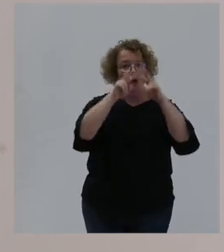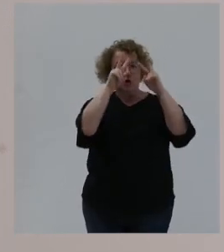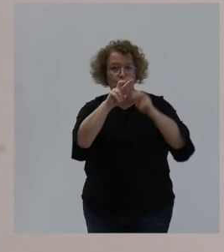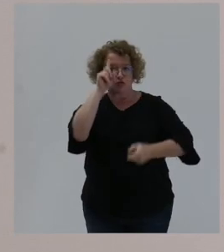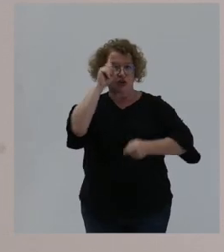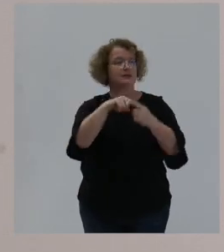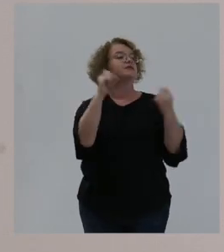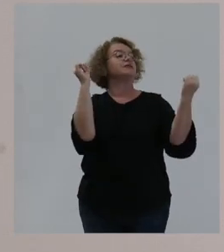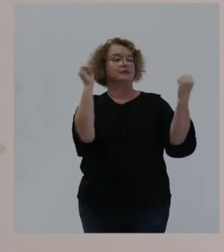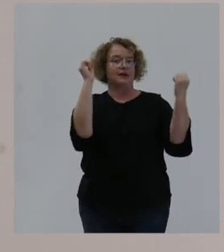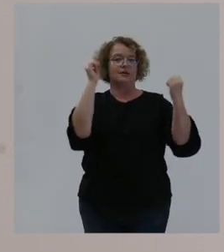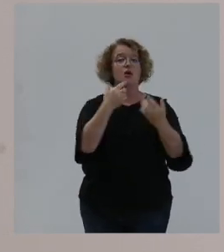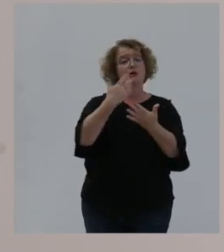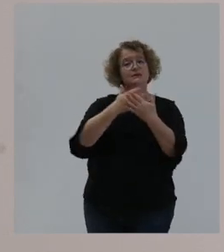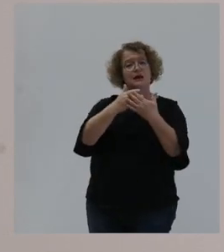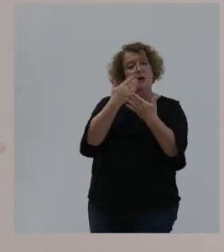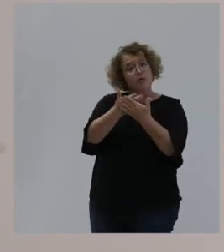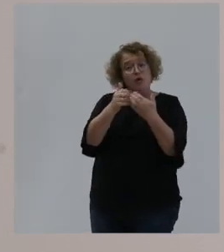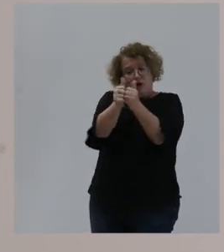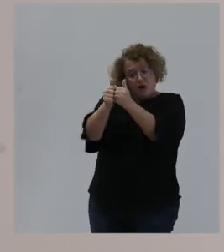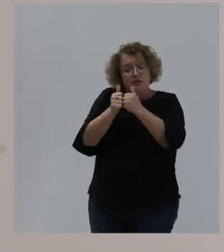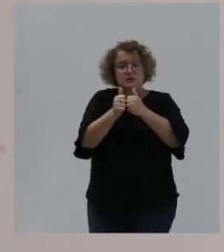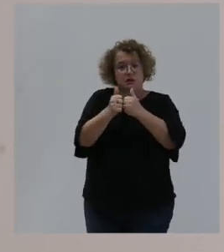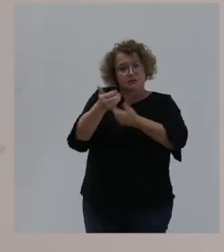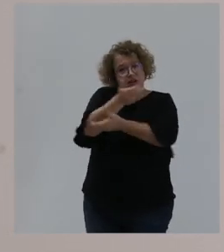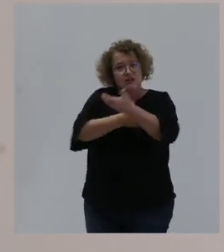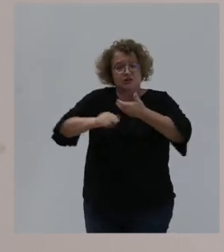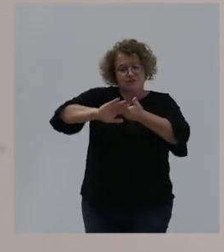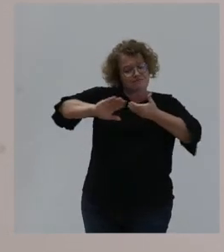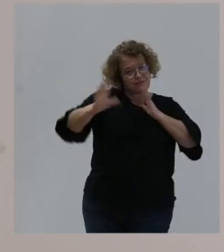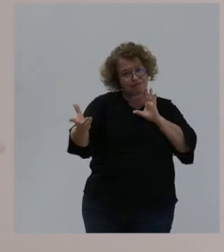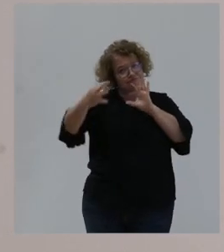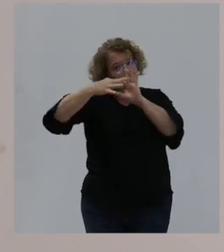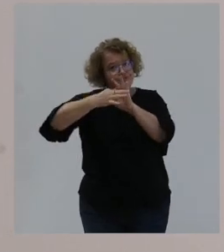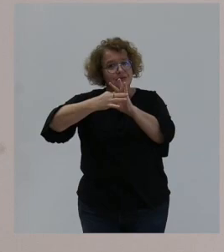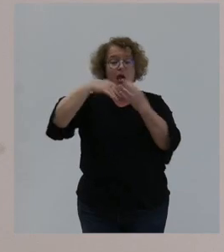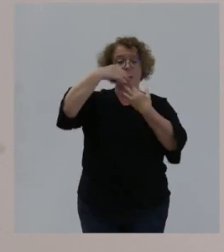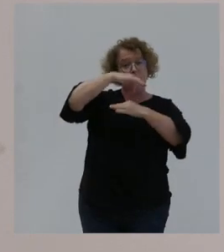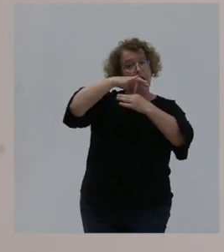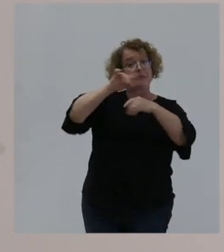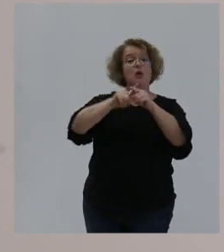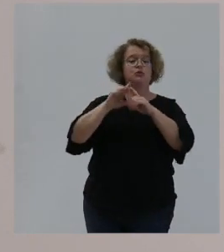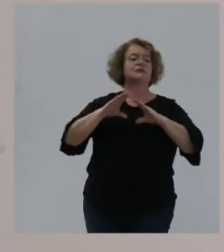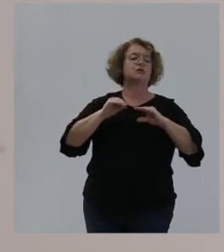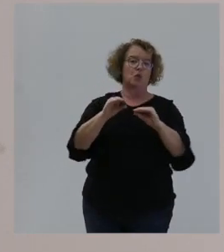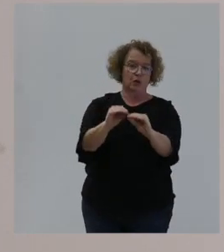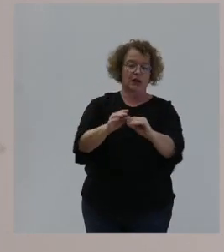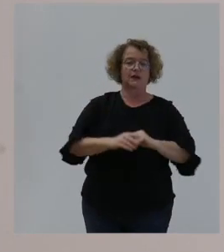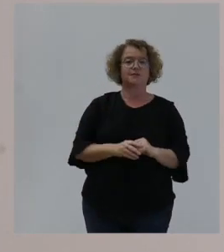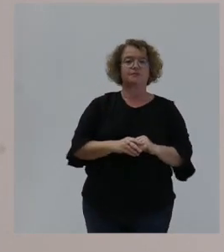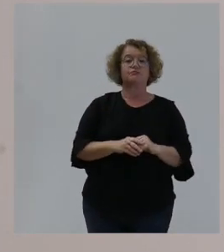la collégialité et la transparence mises en œuvre, pas seulement dans le discours. Ensuite, nous avons engagé des